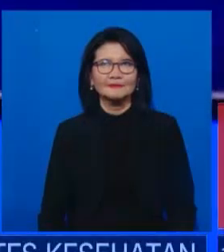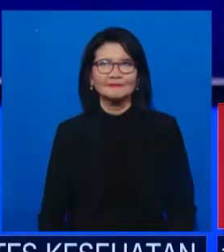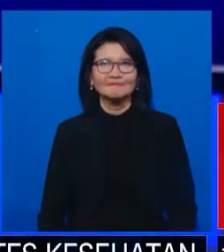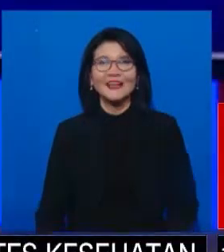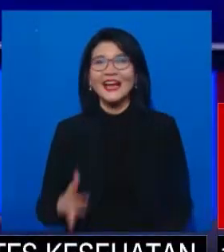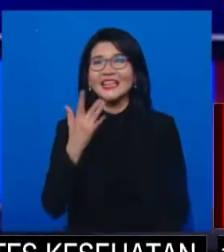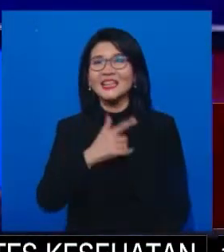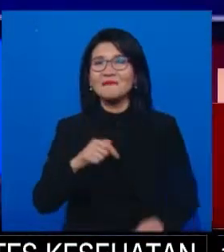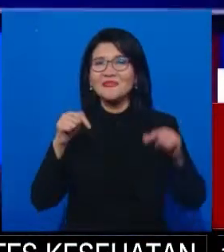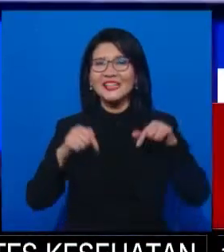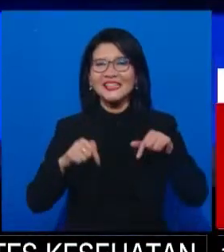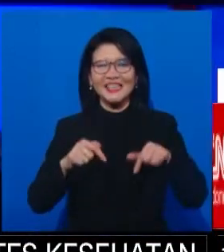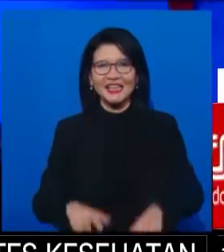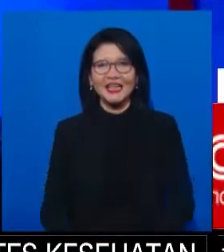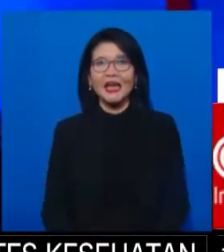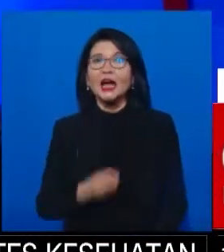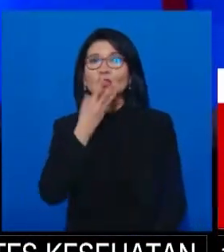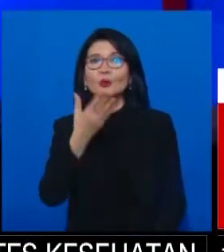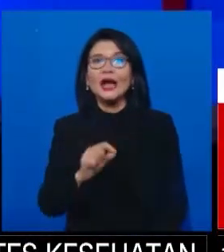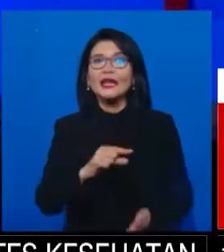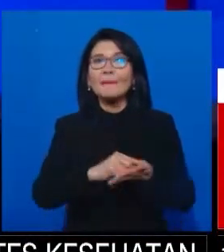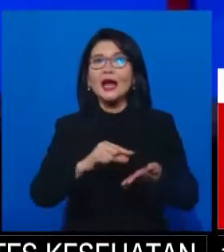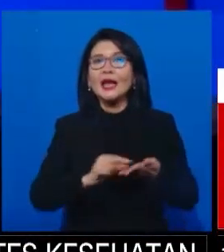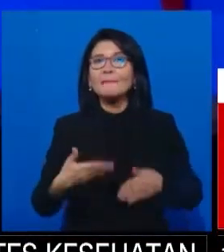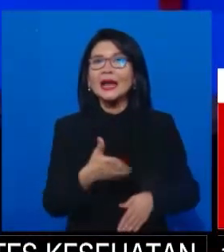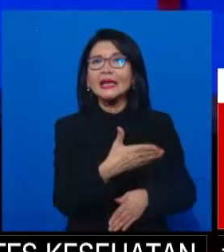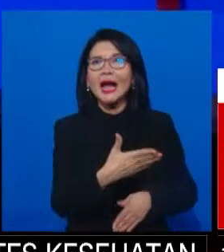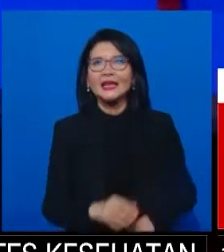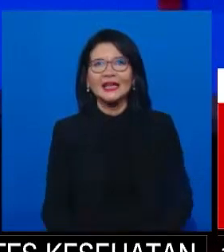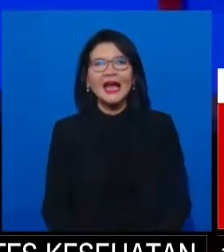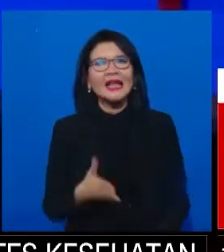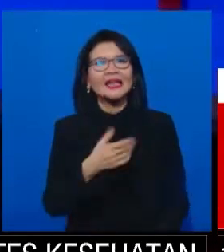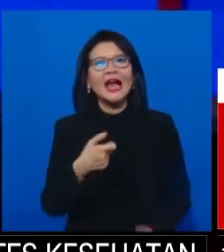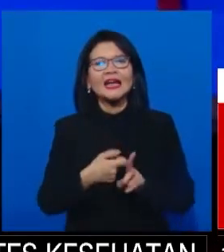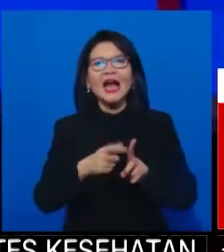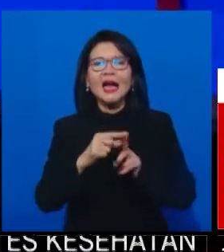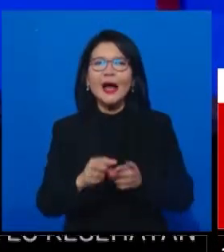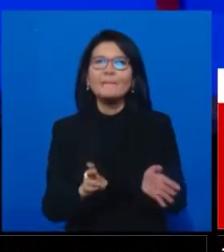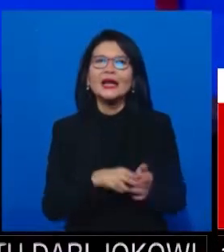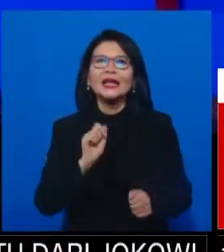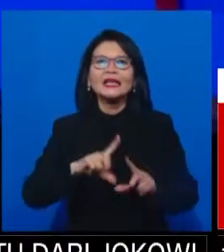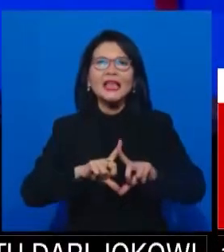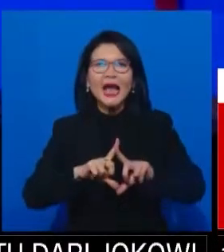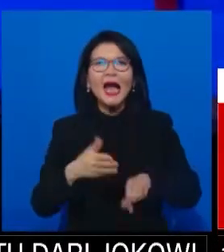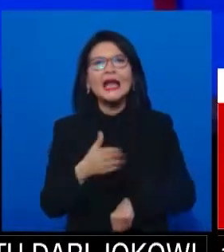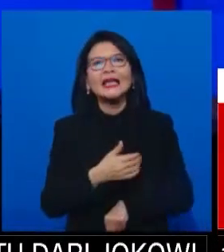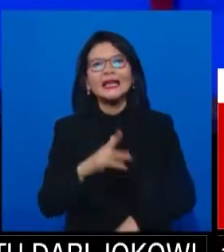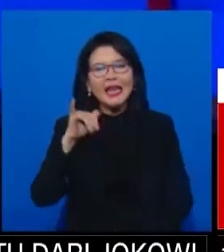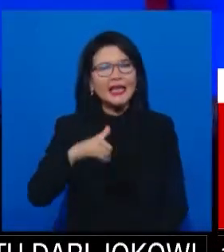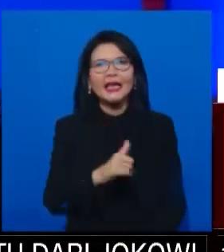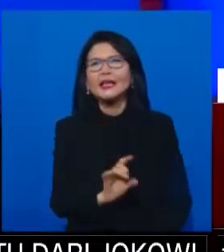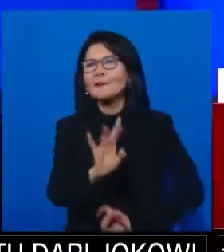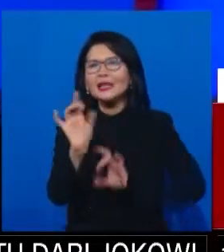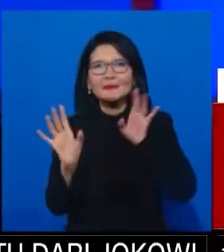pagi di redaksi akhir pekan. Coba sebutkan nama-nama ikan. Ada ikan kakap, ikan nila, ikan lele, masih banyak